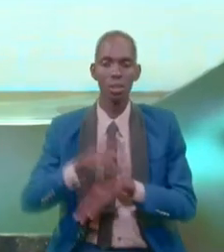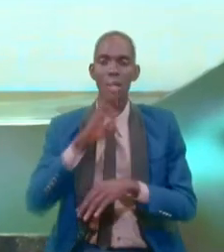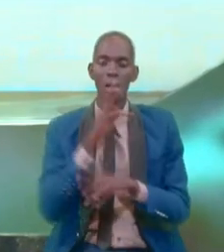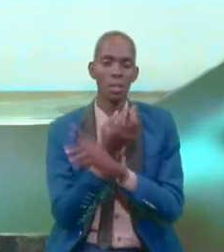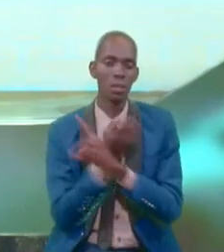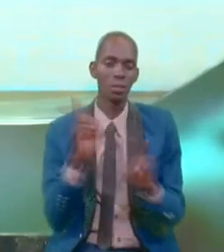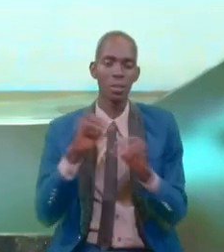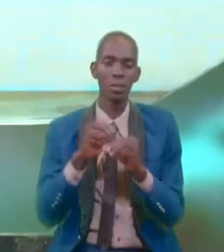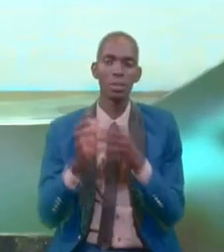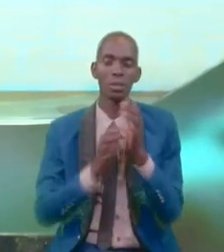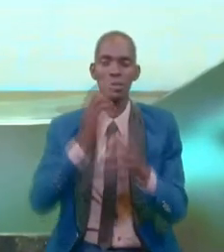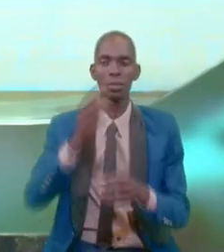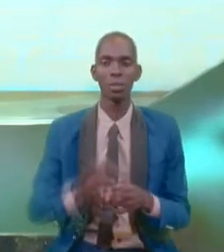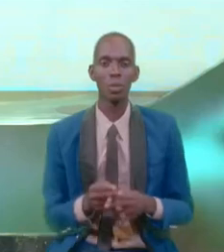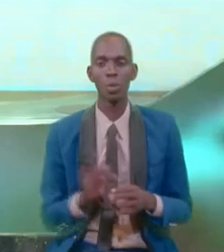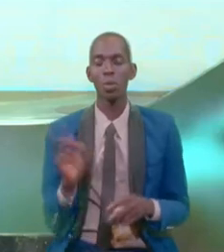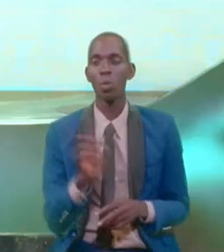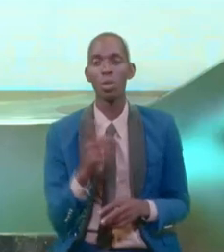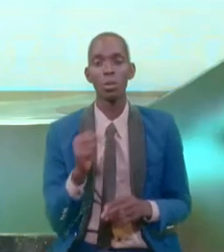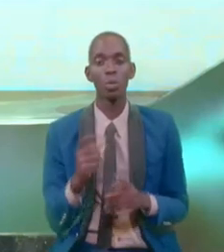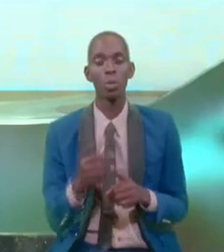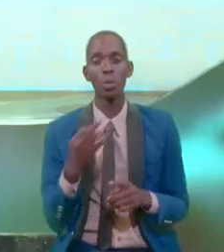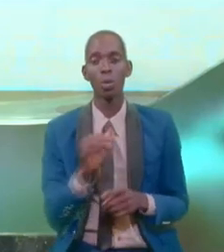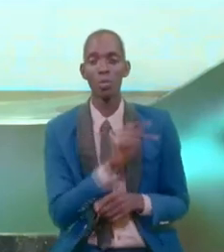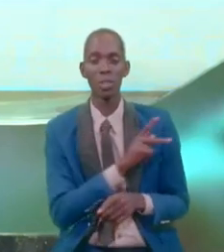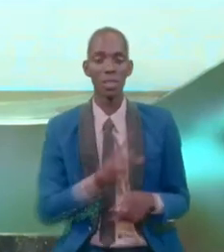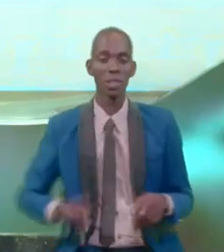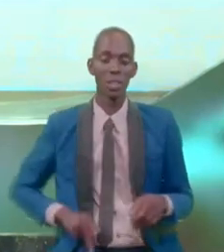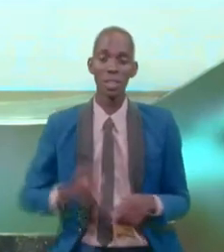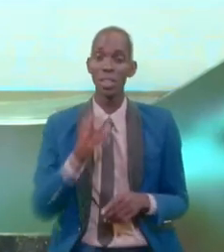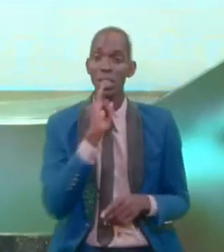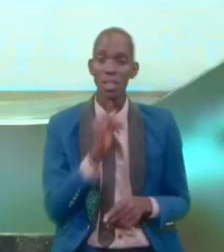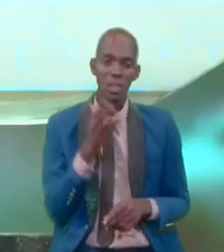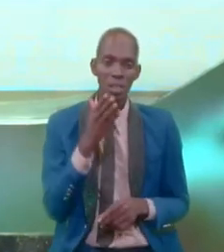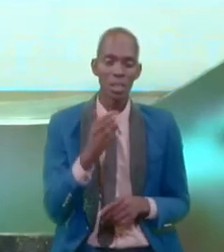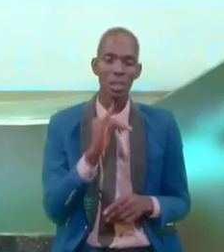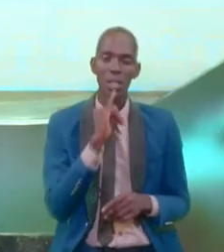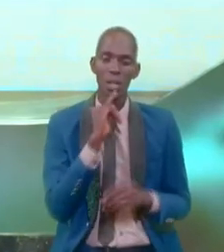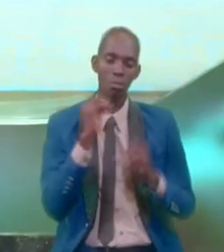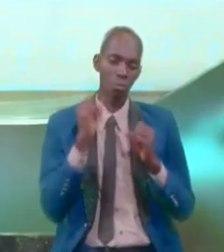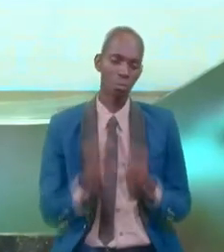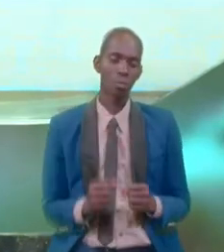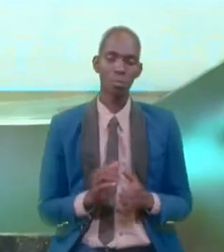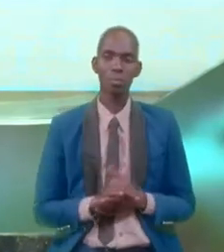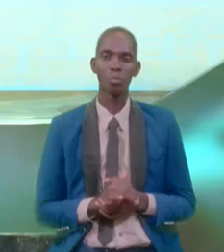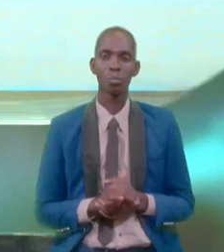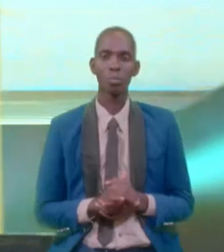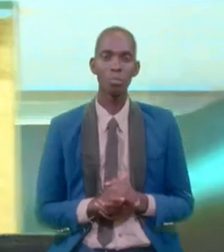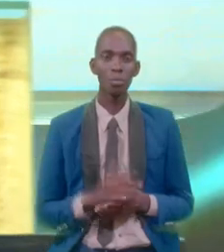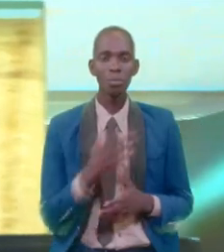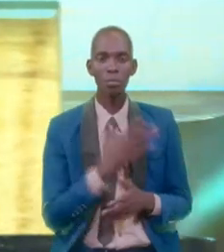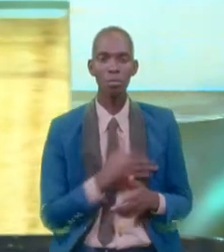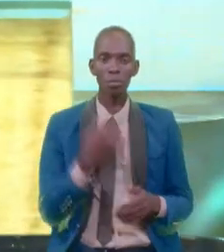sommes délivrés au nom de Jésus, parce que la parole du roi est puissante, et qui lui dira, que